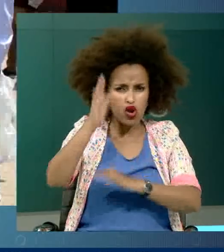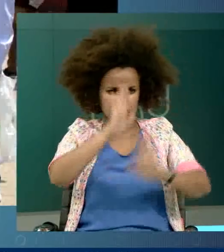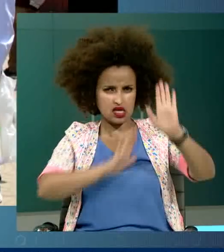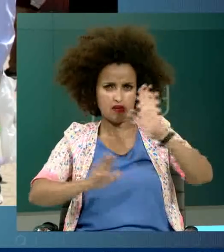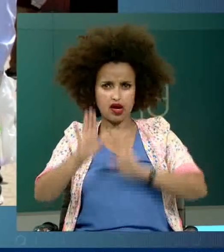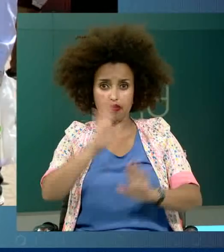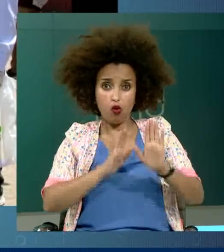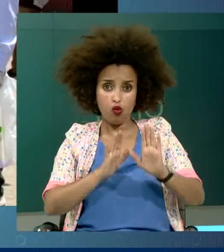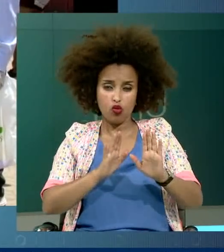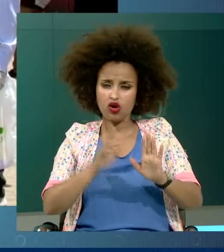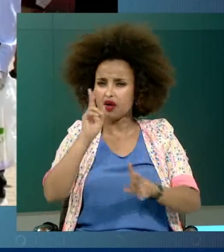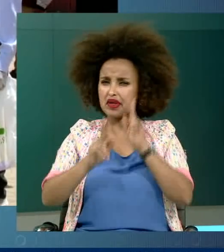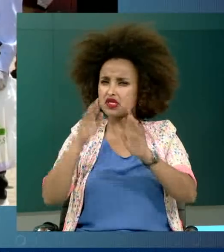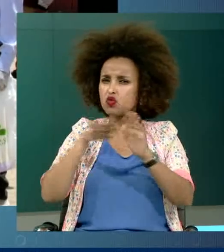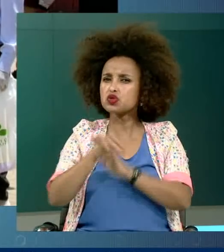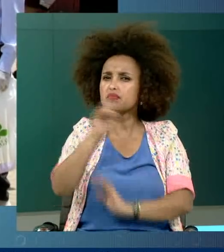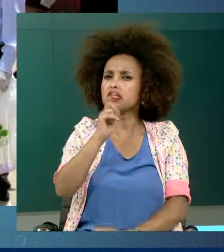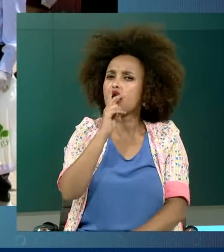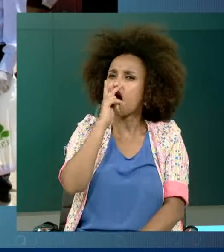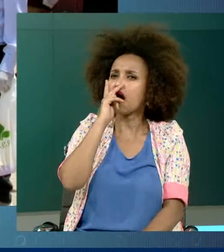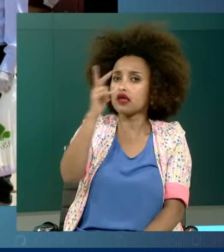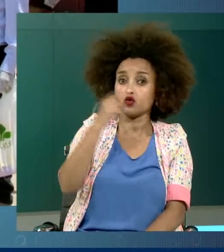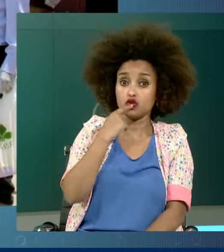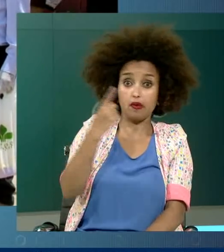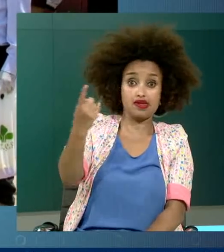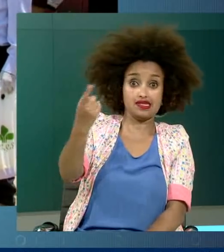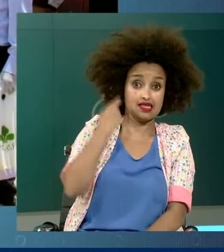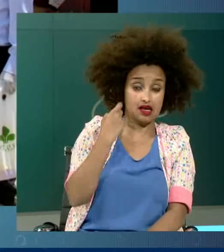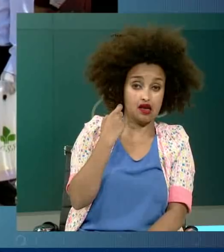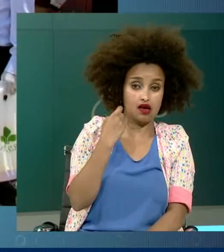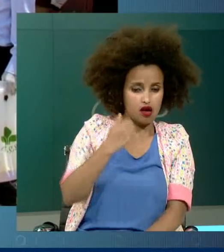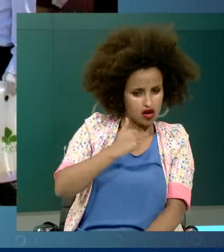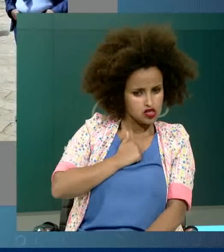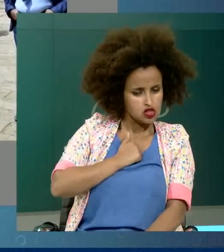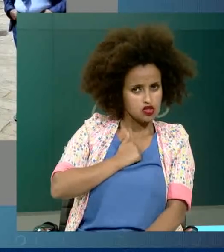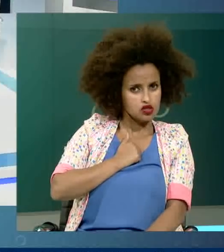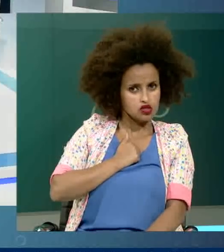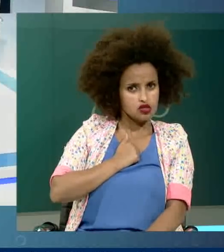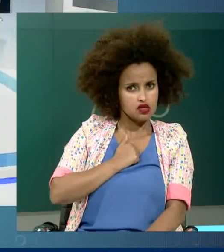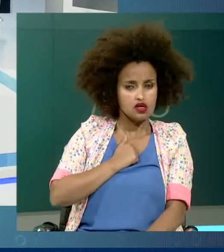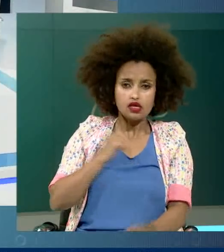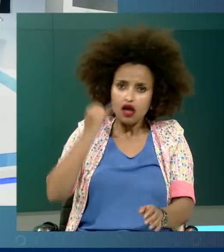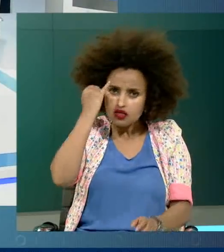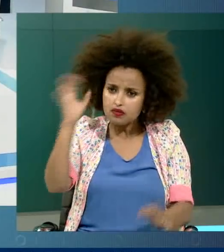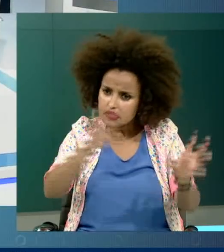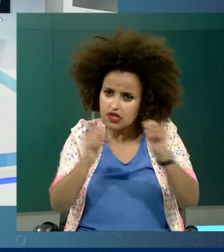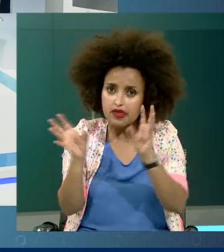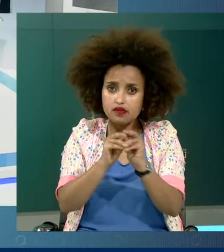የሰራነው ስራ እንዳለ ሆኖ ህብረተሰቡ ውስጥ ምን ታዘባችሁ ተብለን ሁላችን ግብረ መልስ ስንሰበስብ የምናገኘው